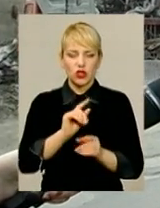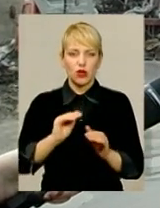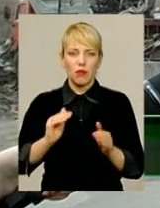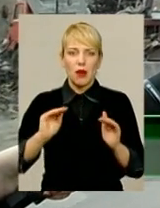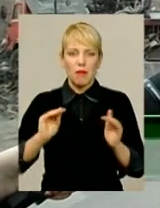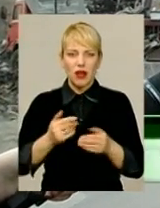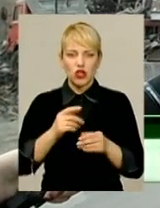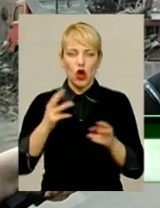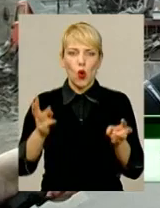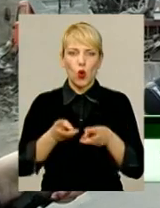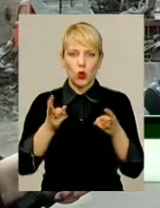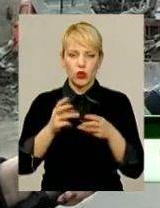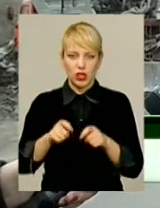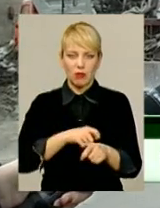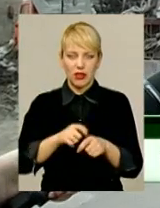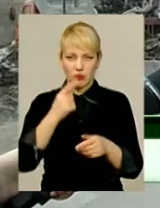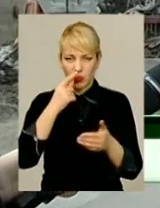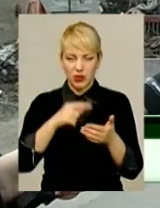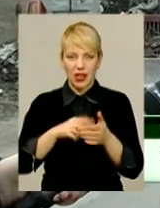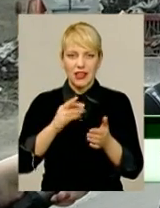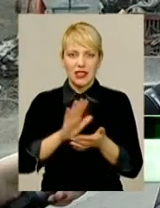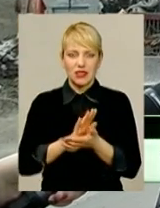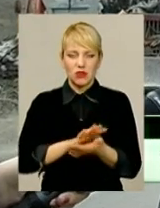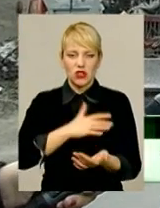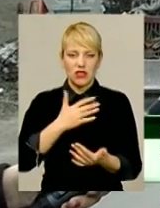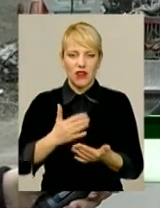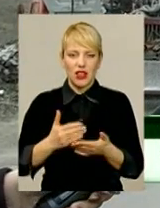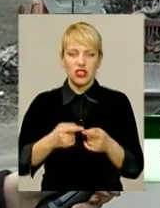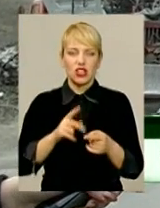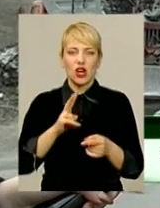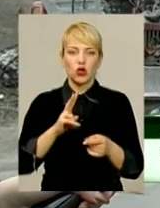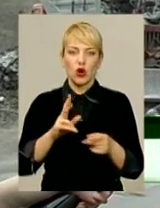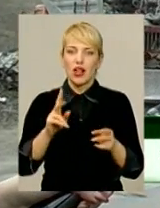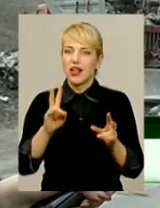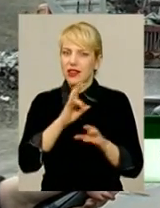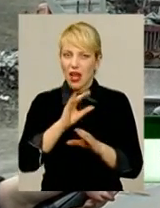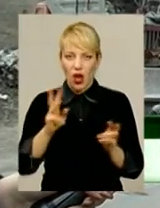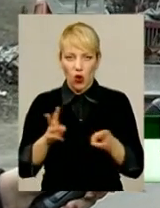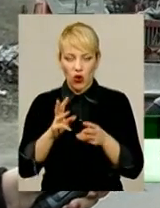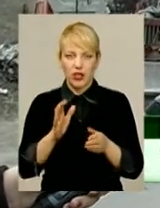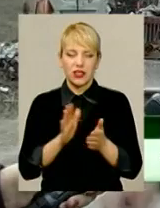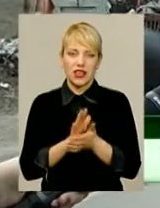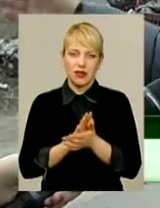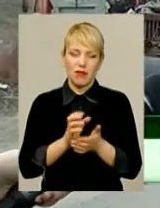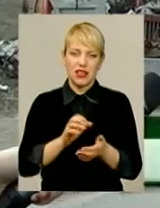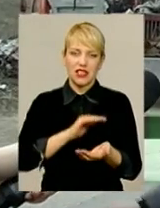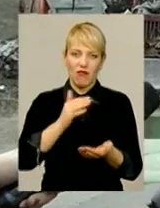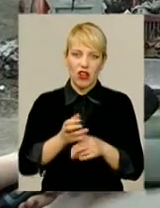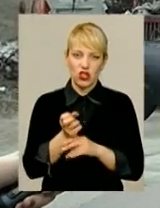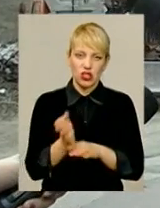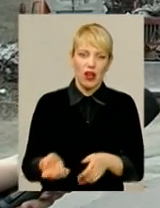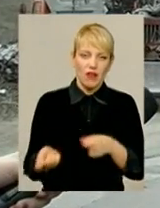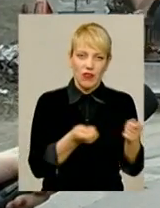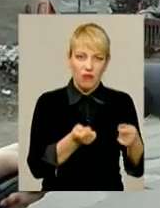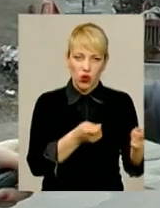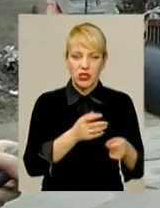попадало на сміттєзвалище, вони такі матеріали, які не горять, вирішили викати на сміттєзвалище, а які горять, вивозити сюди. Наприклад,